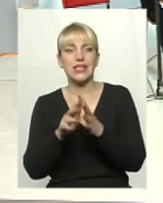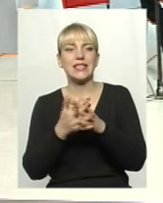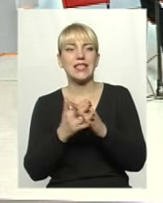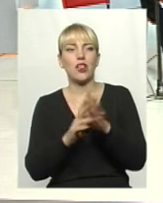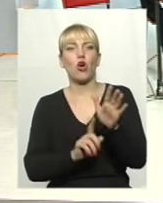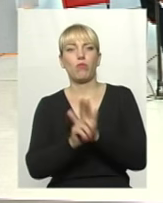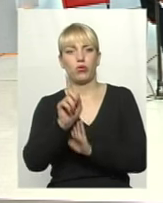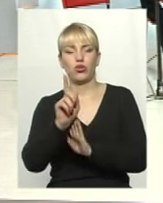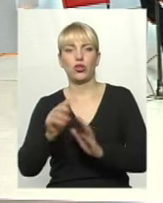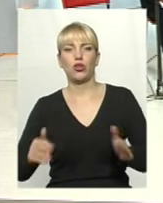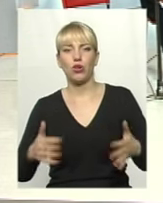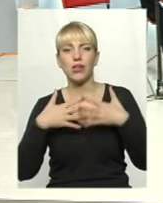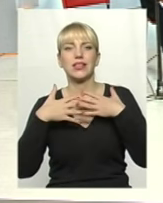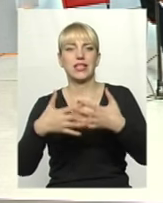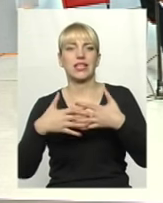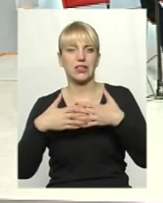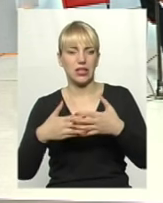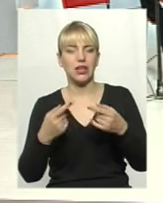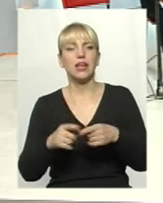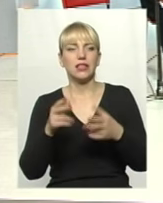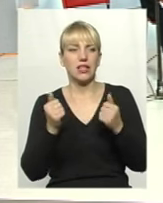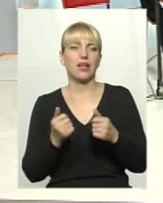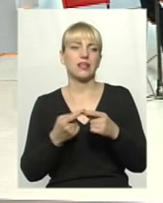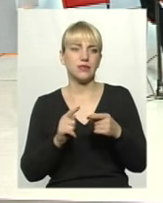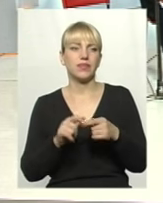жити... Так. Вдихнули на нове життя. Почало